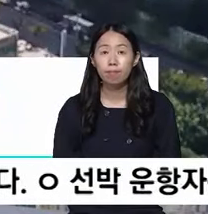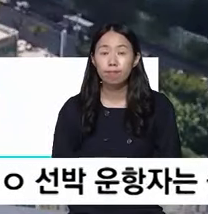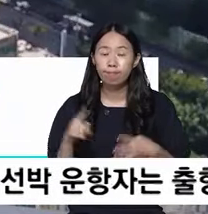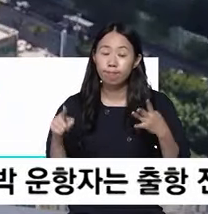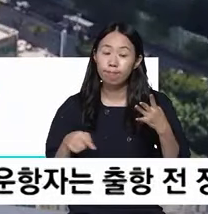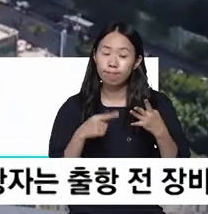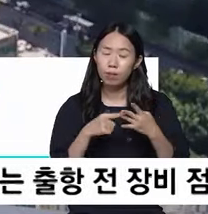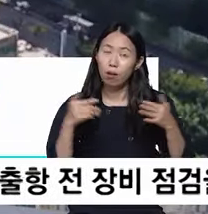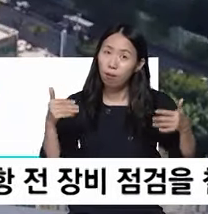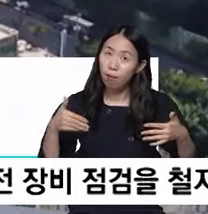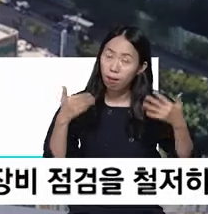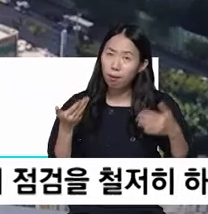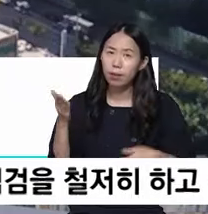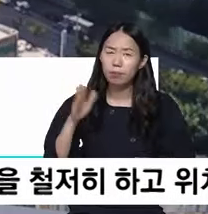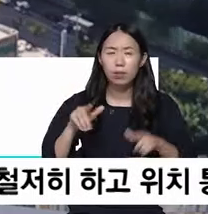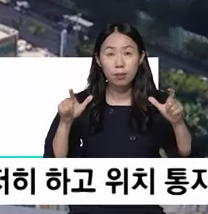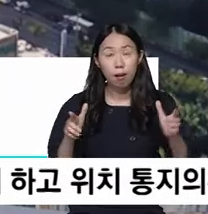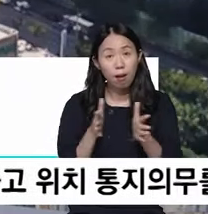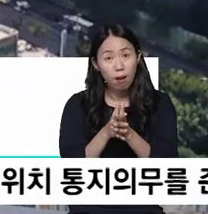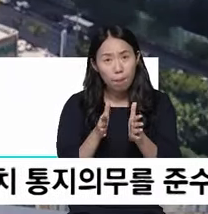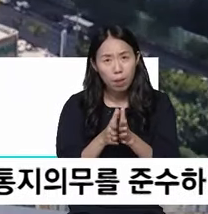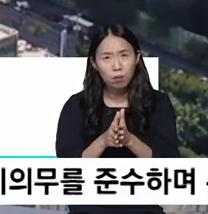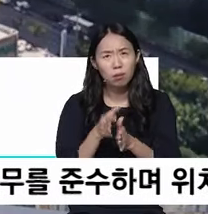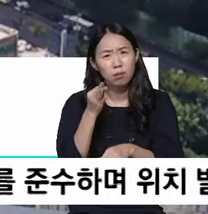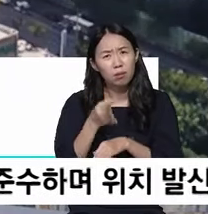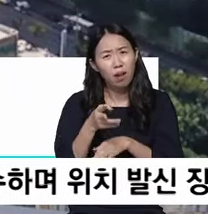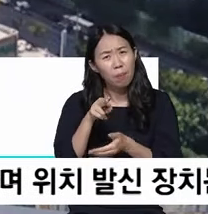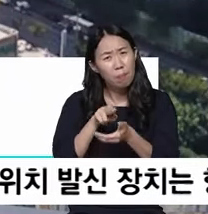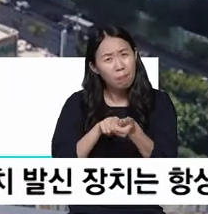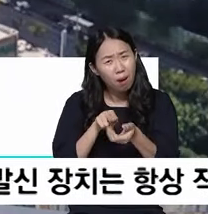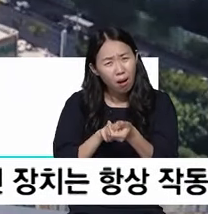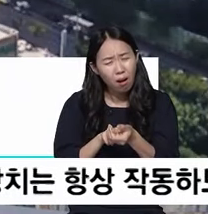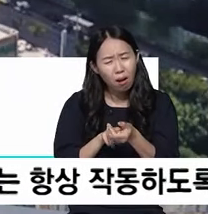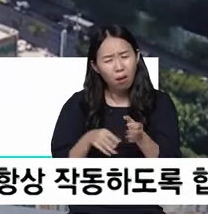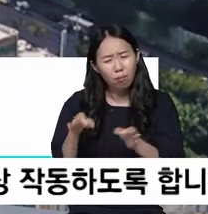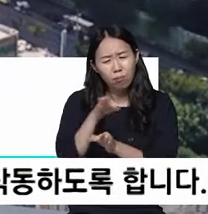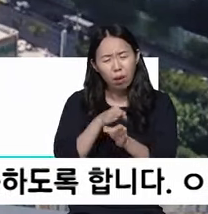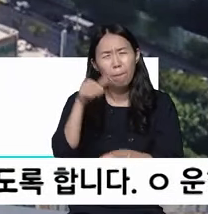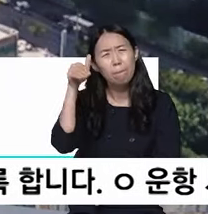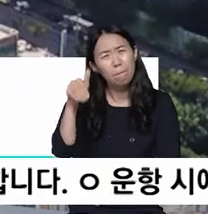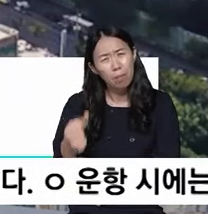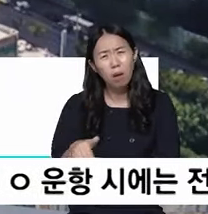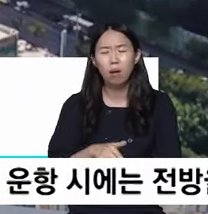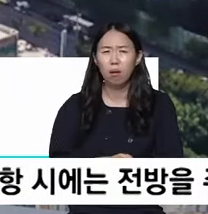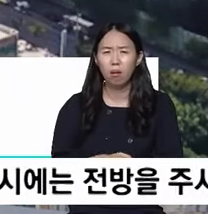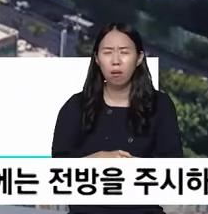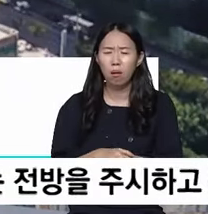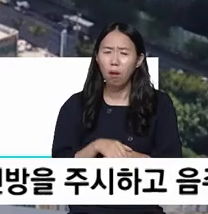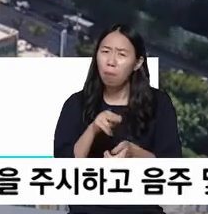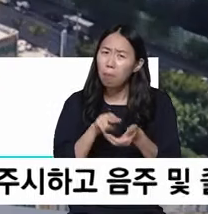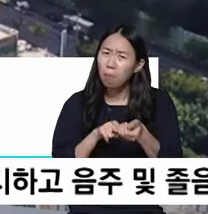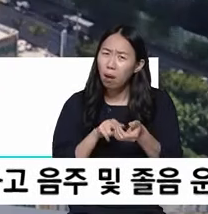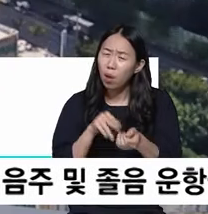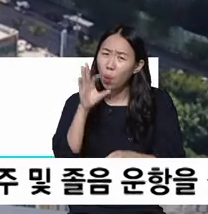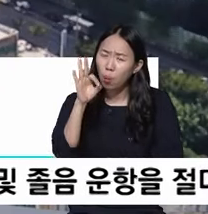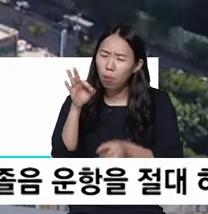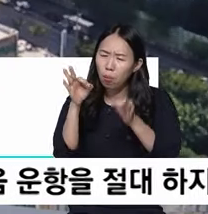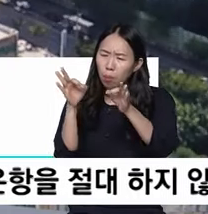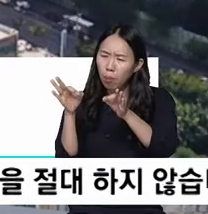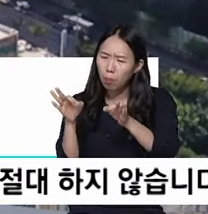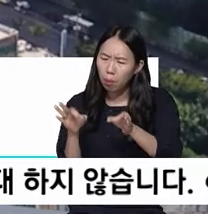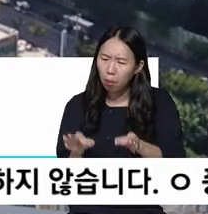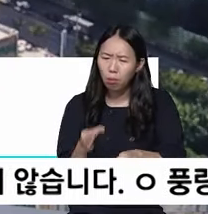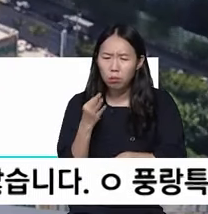가을에 맞았지만 지역 아파트 시장은 침체에서 벗어나지 못하고 있습니다. 아파트 매매 가격은 계속 하락하고 거래